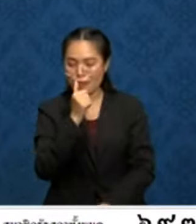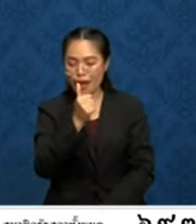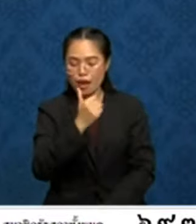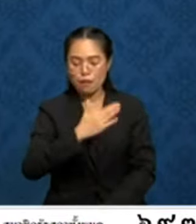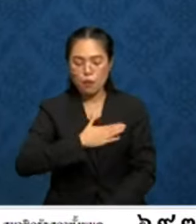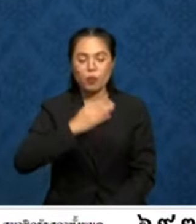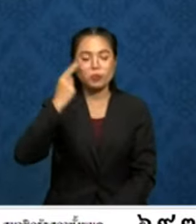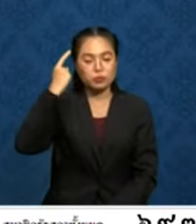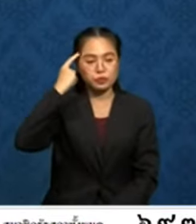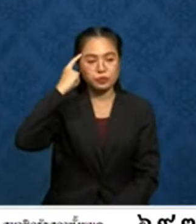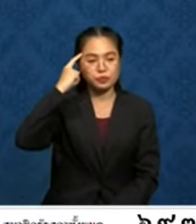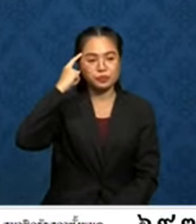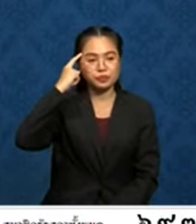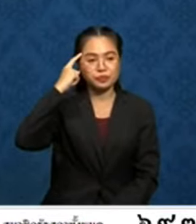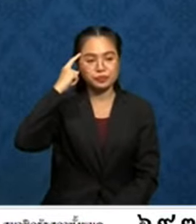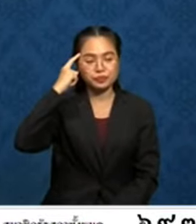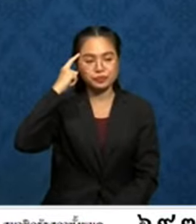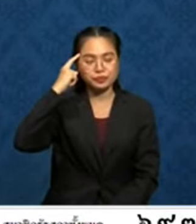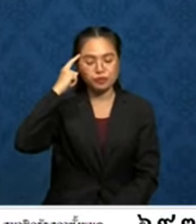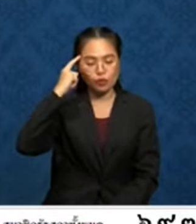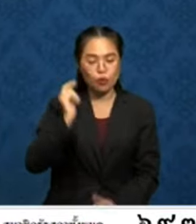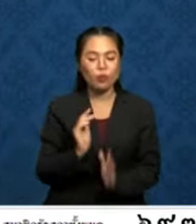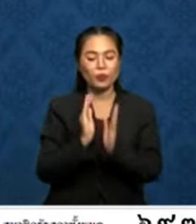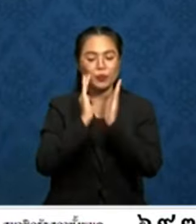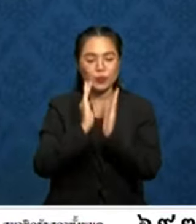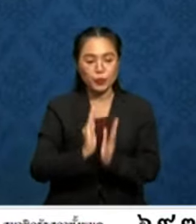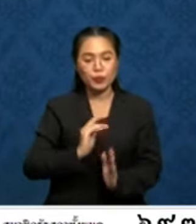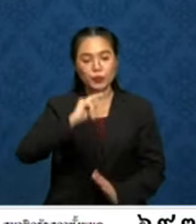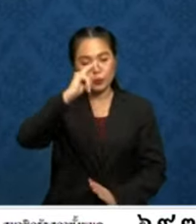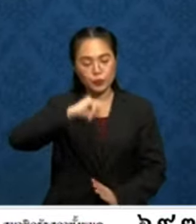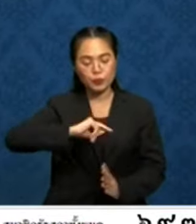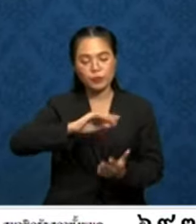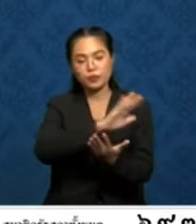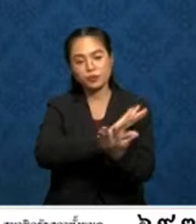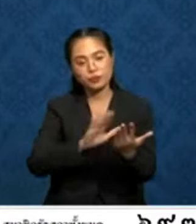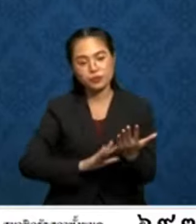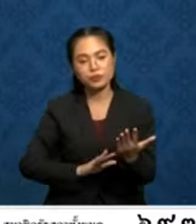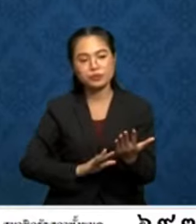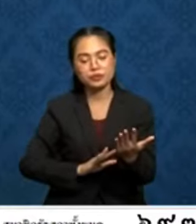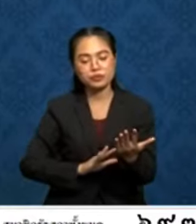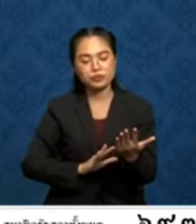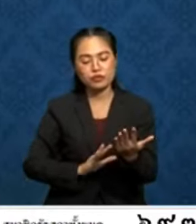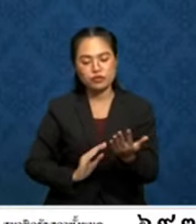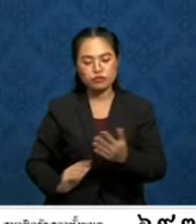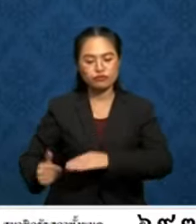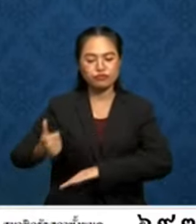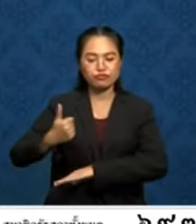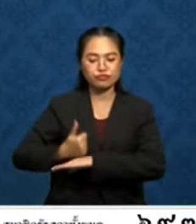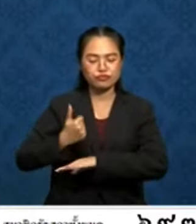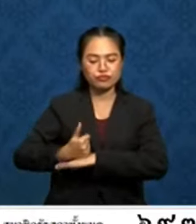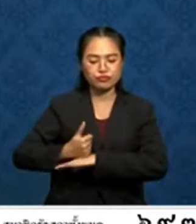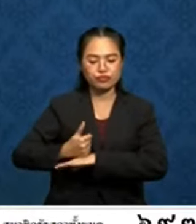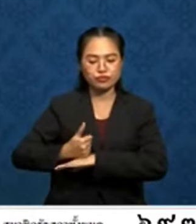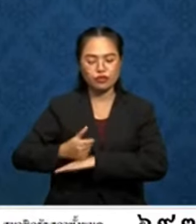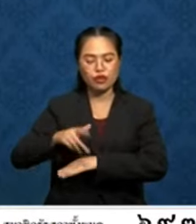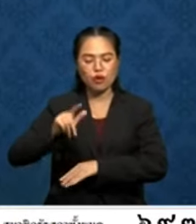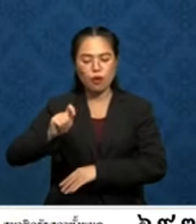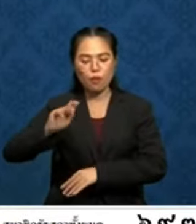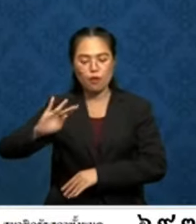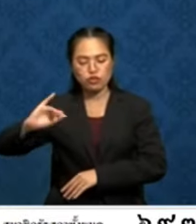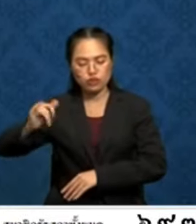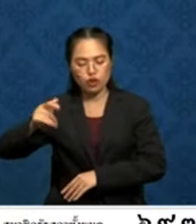เชื่อว่าคนไทยทั้งประเทศและผู้นำองค์กรปกครสถิ่นจะจดจำ